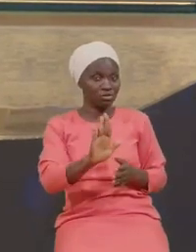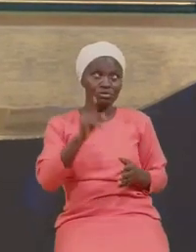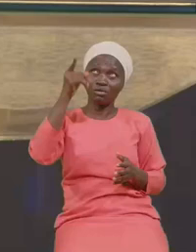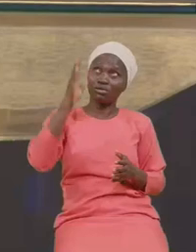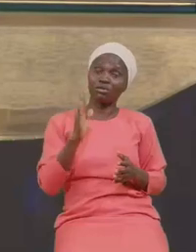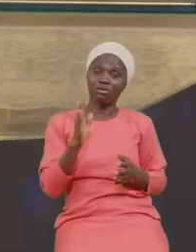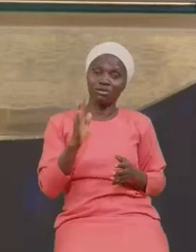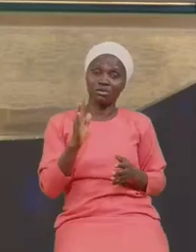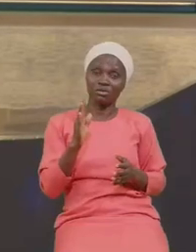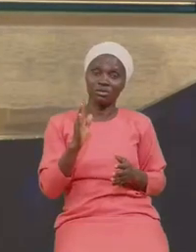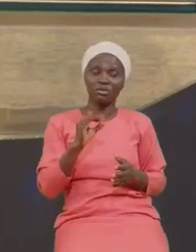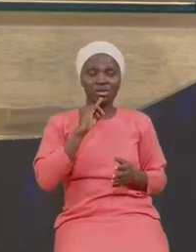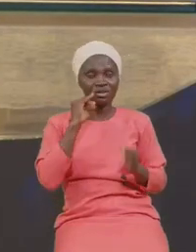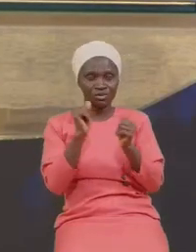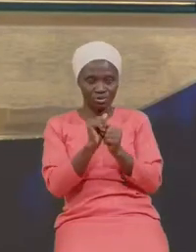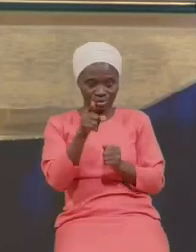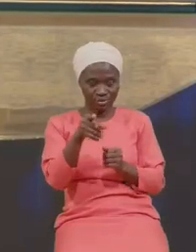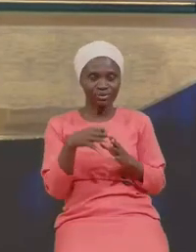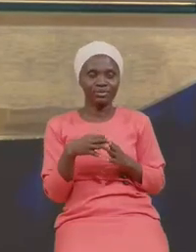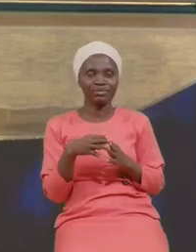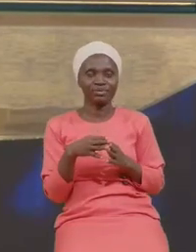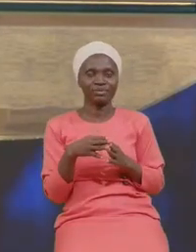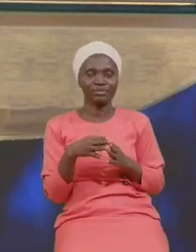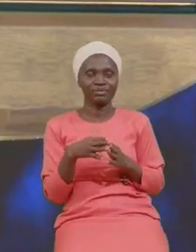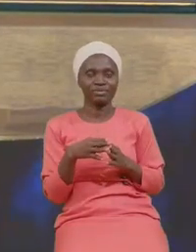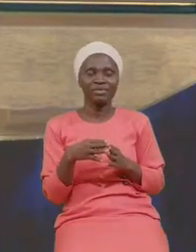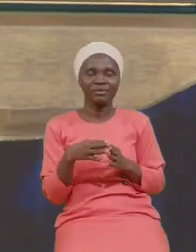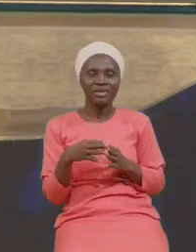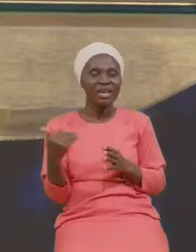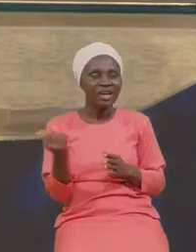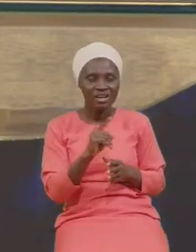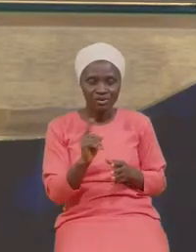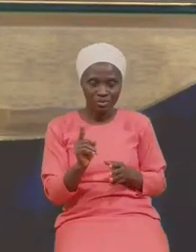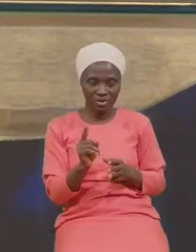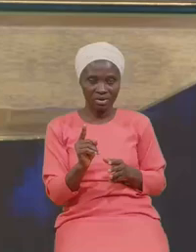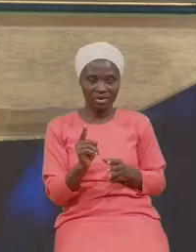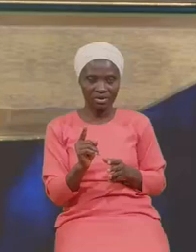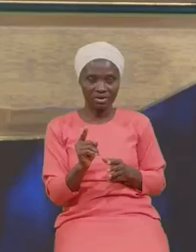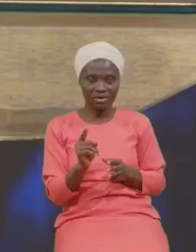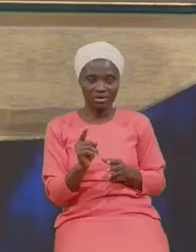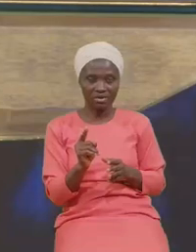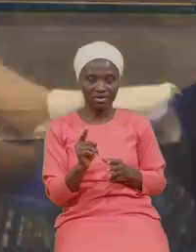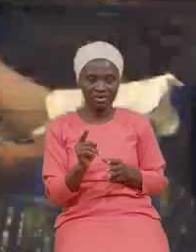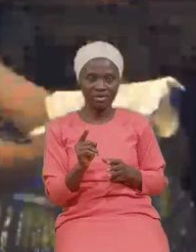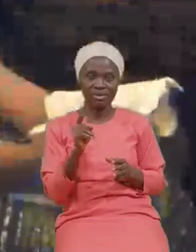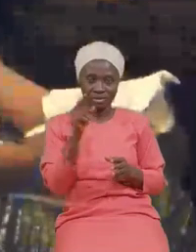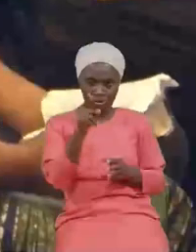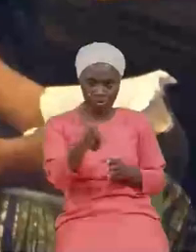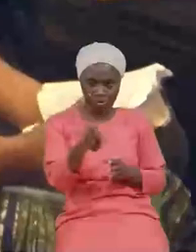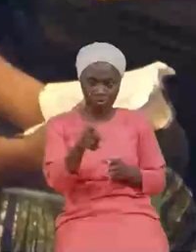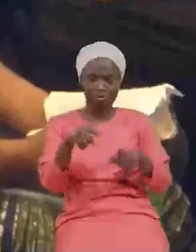est avec toi dans tout ce que tu entreprendras